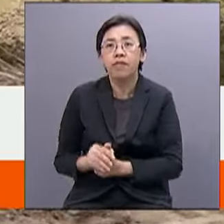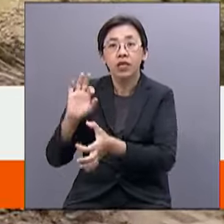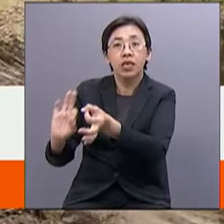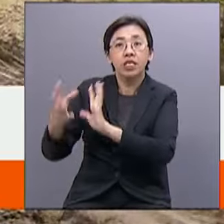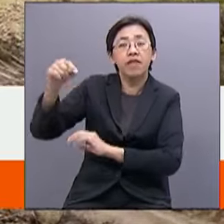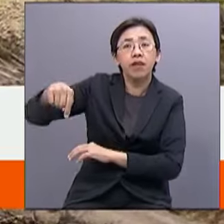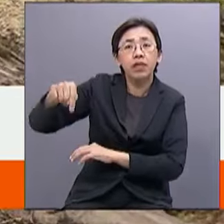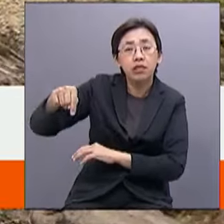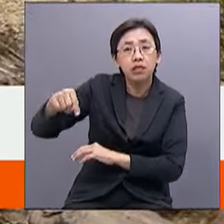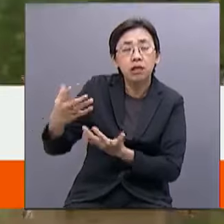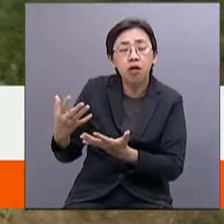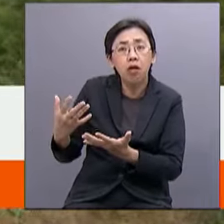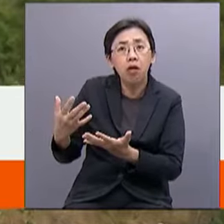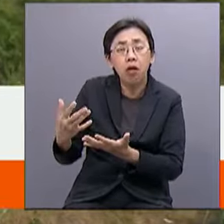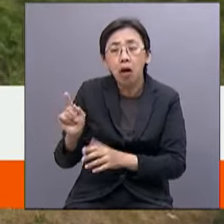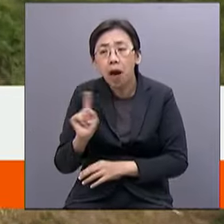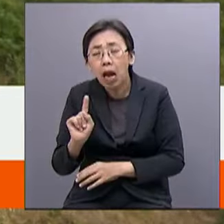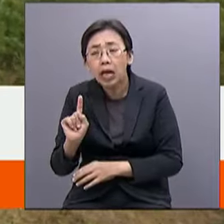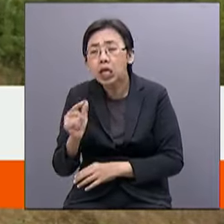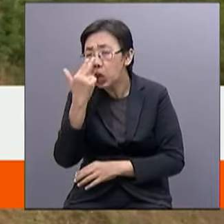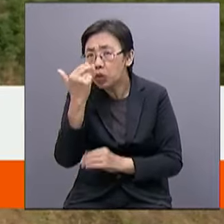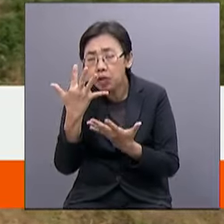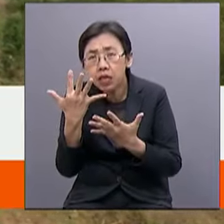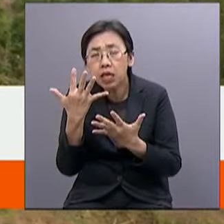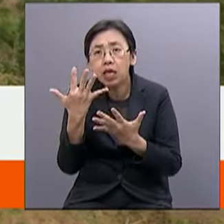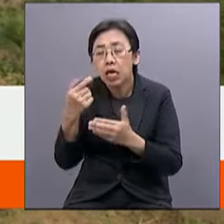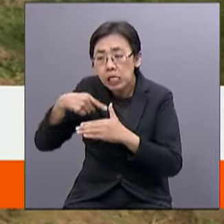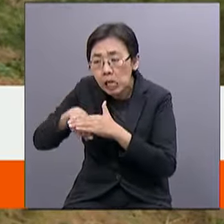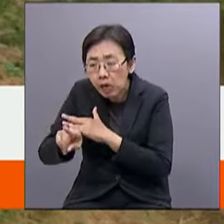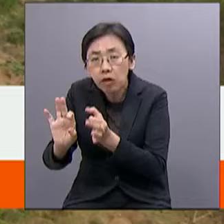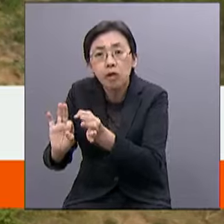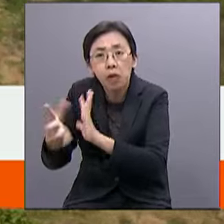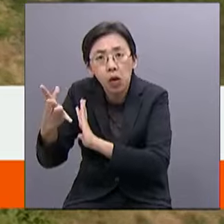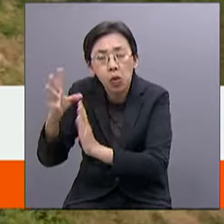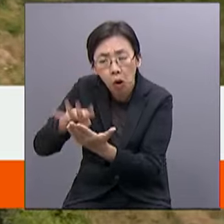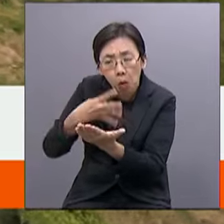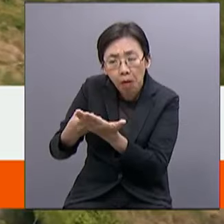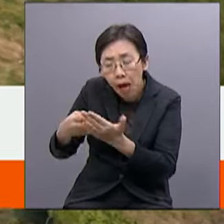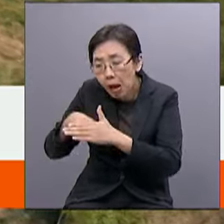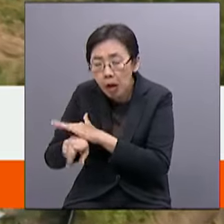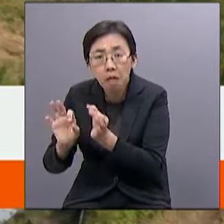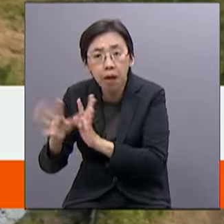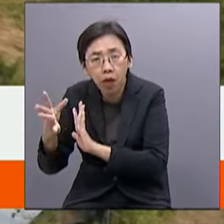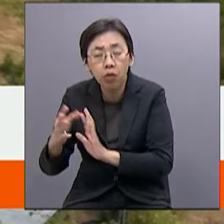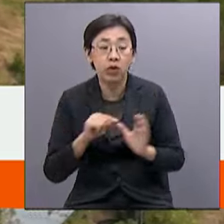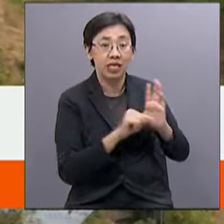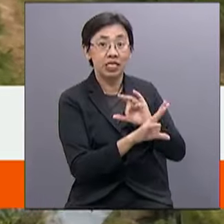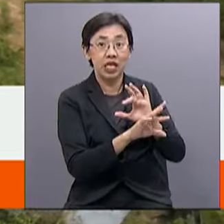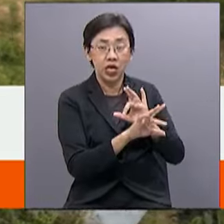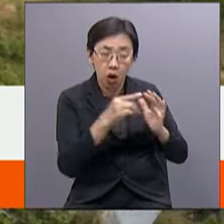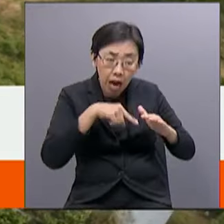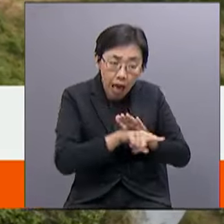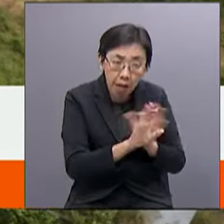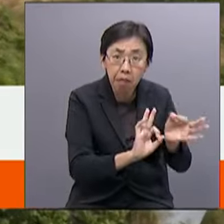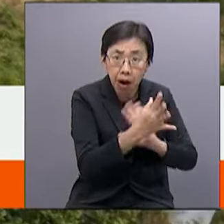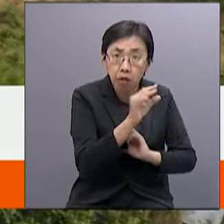เป็นเกิดจากการประมาทหรือเป็นเกิดจากการลอบวางเพลิงในส่วนไหนบ้างที่ระยองเนี่ยมีการลอบวางเพลิงไหม